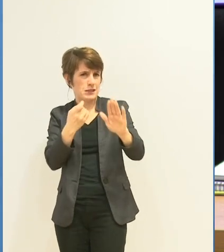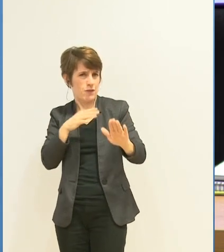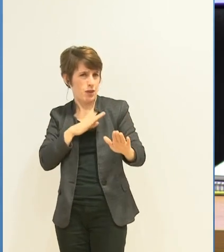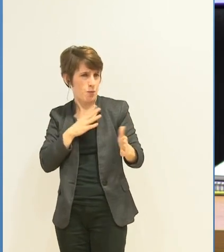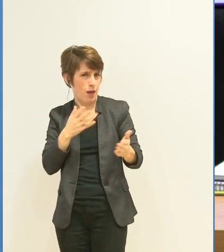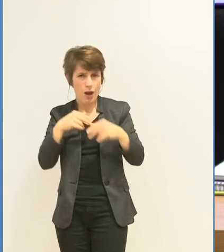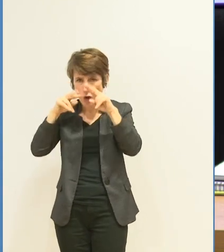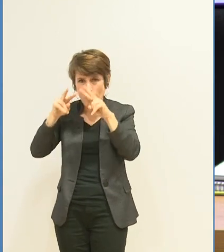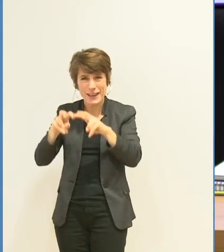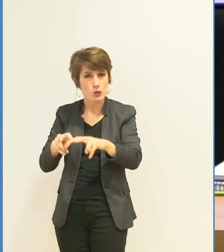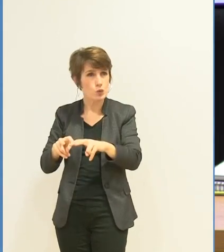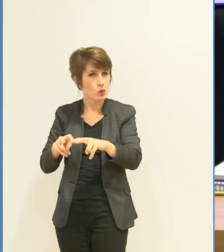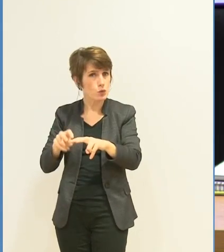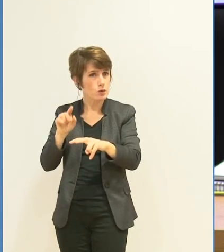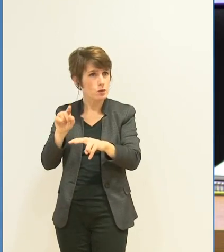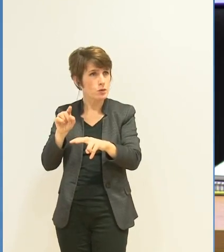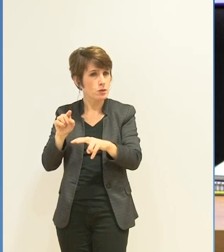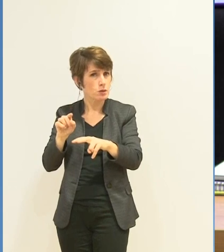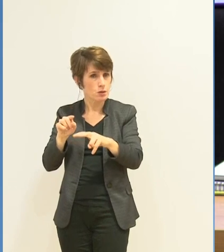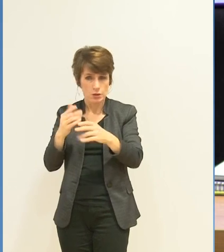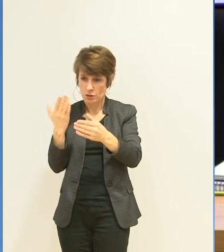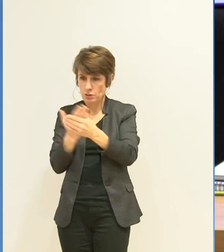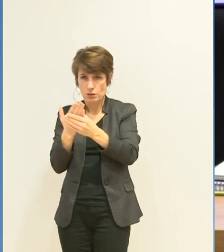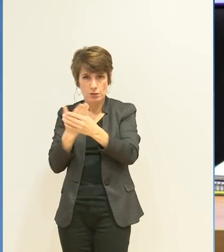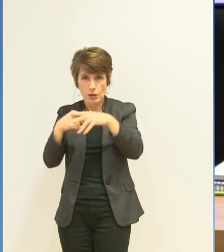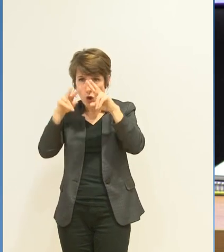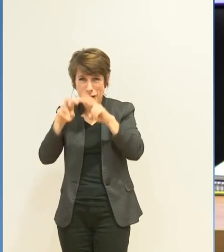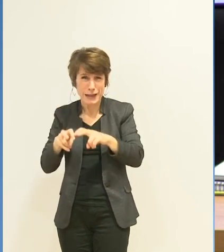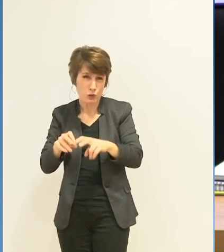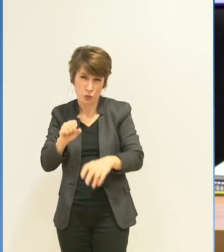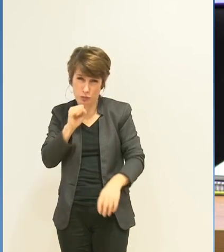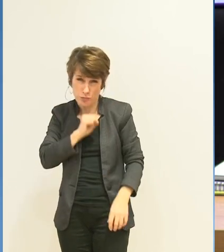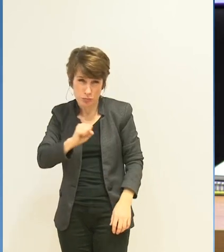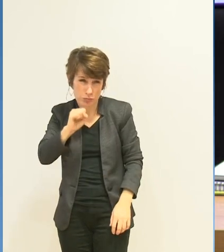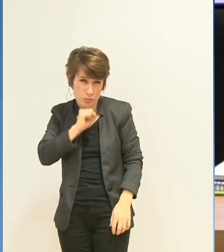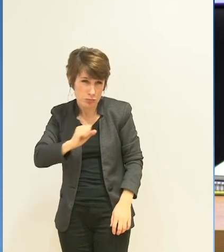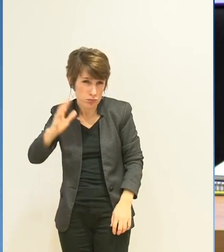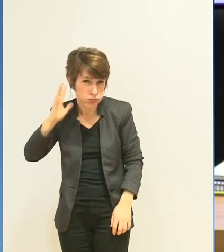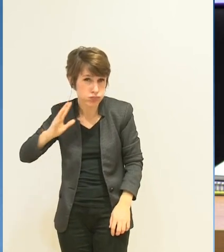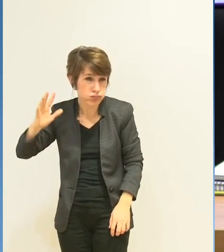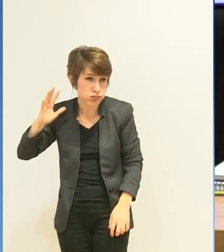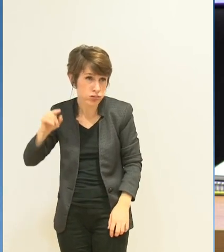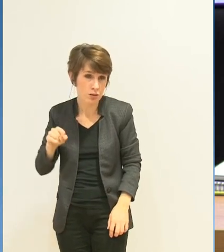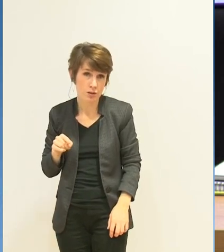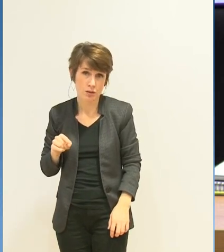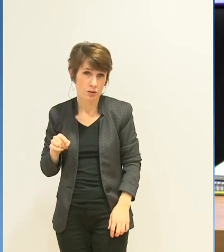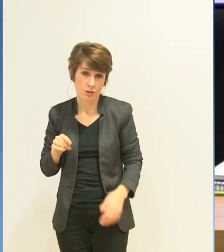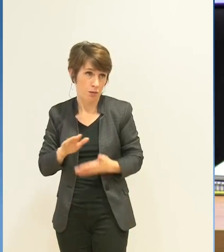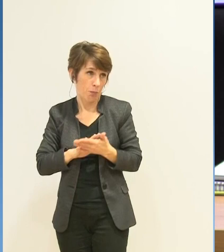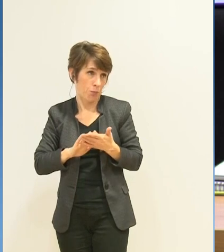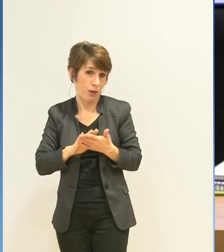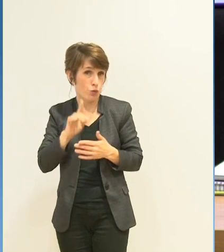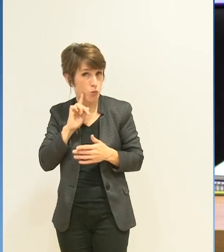est probablement totalement périmés puisqu'elle est fondé sur l'état